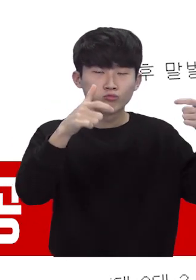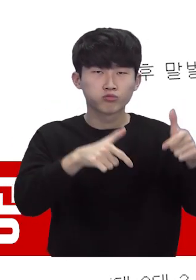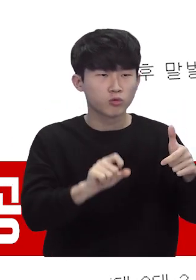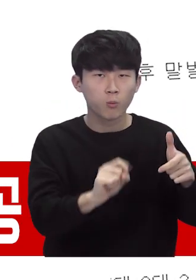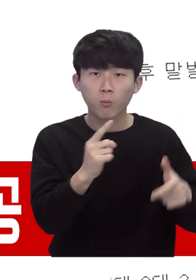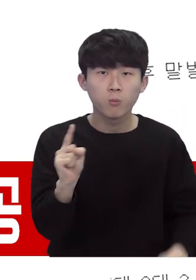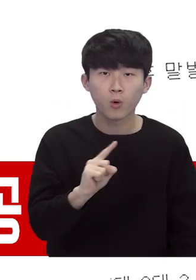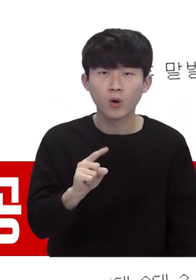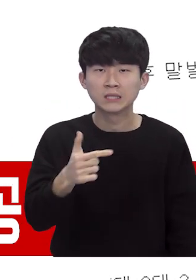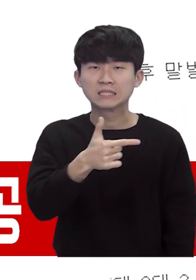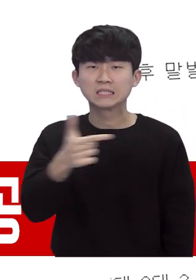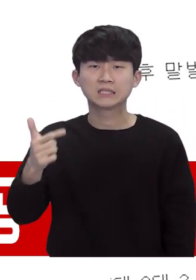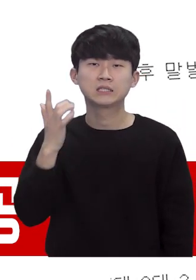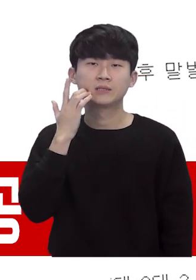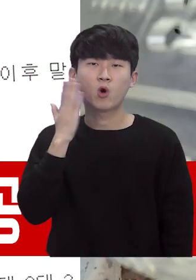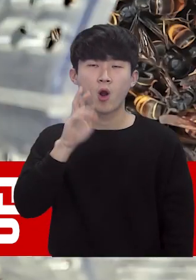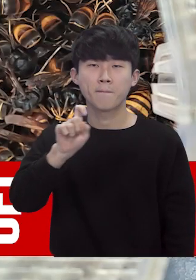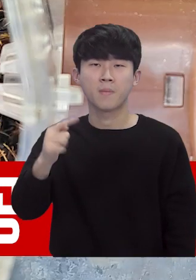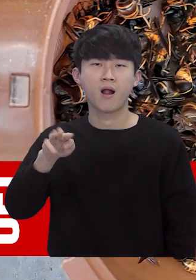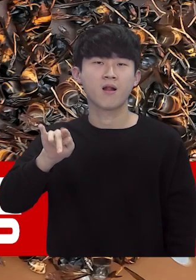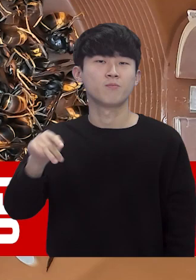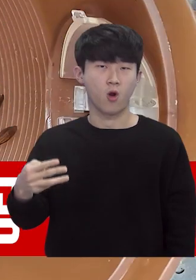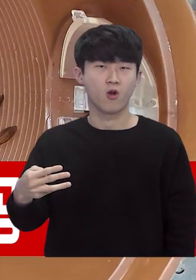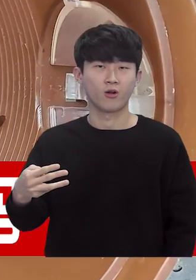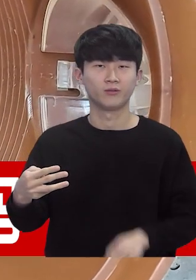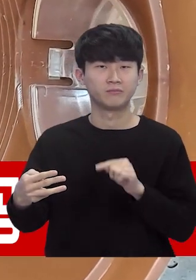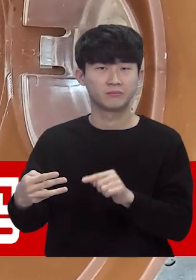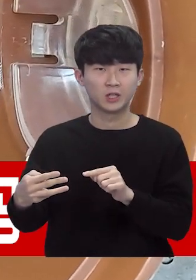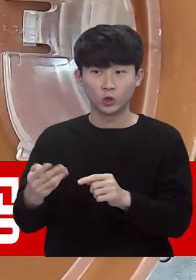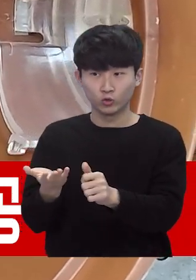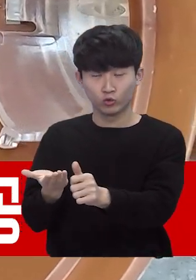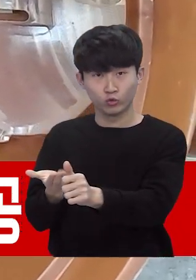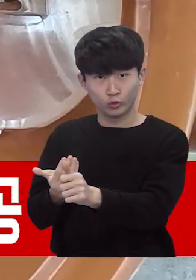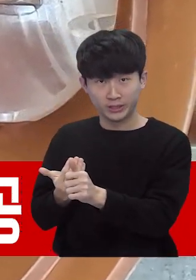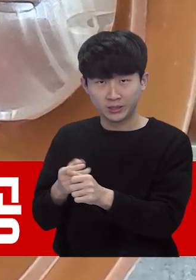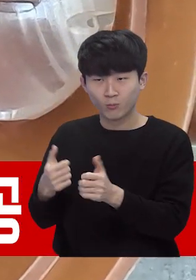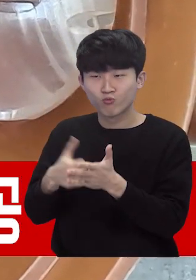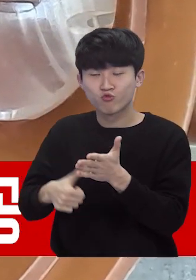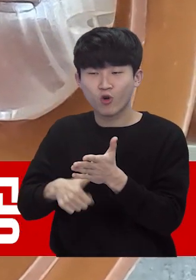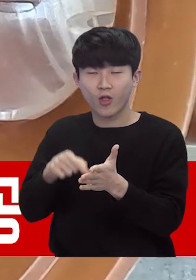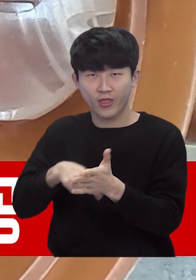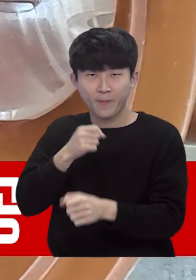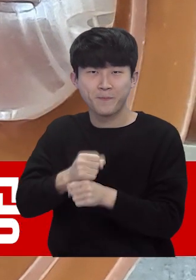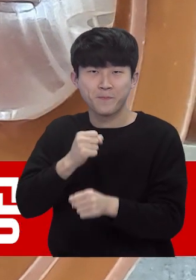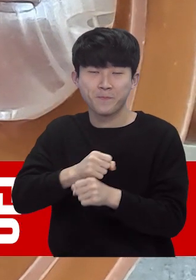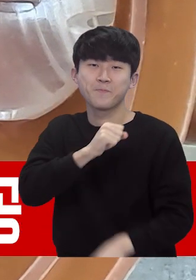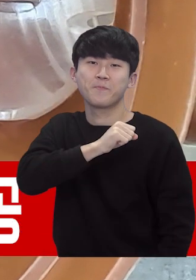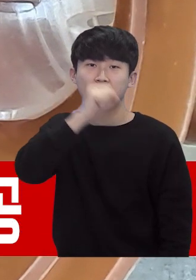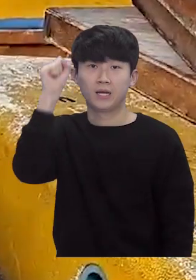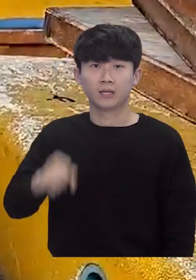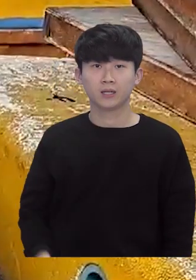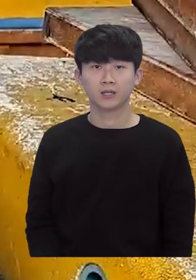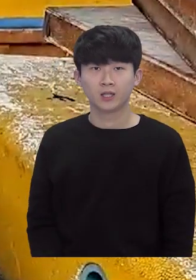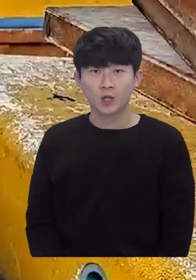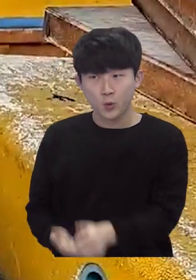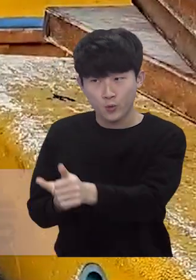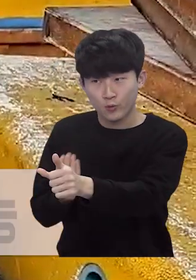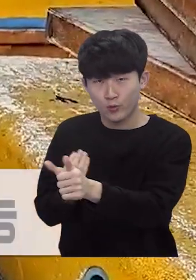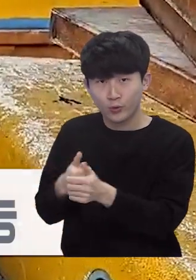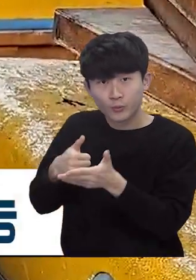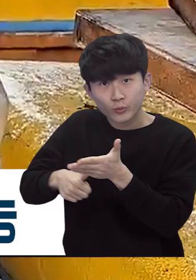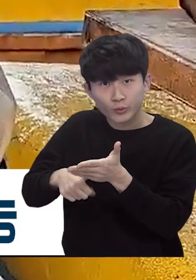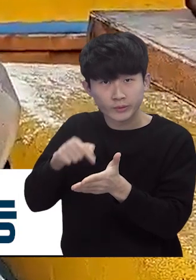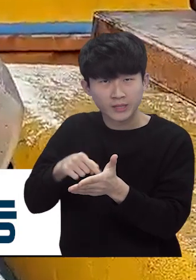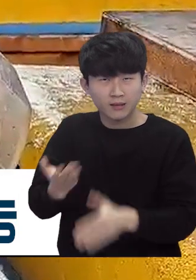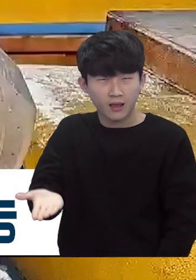꿀벌 실종사태 원인 중 하나로 지목받는 생태계 교란종 등검은 말벌의 유인물질을 개발했습니다. 도 연구팀이